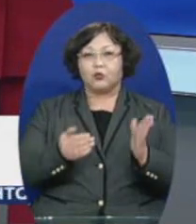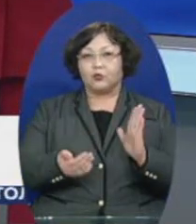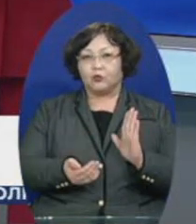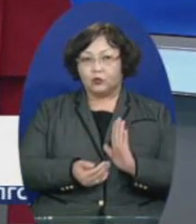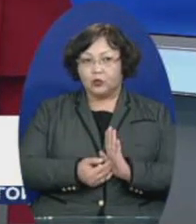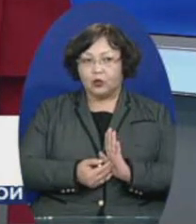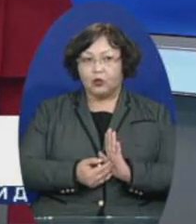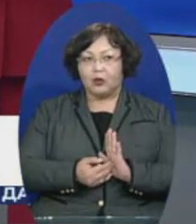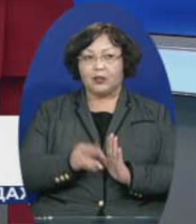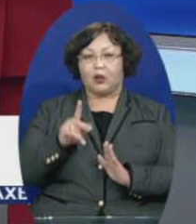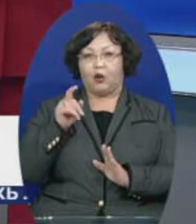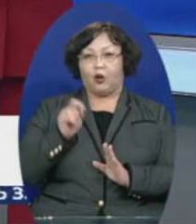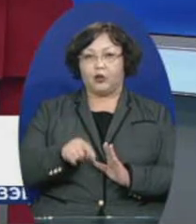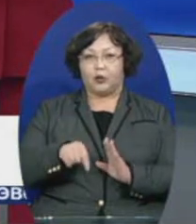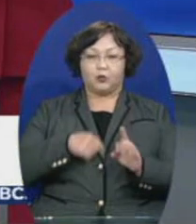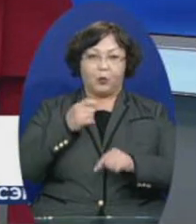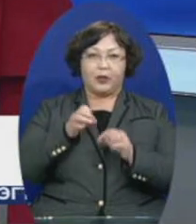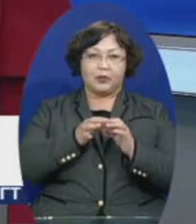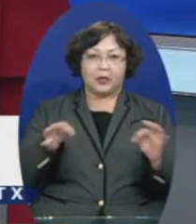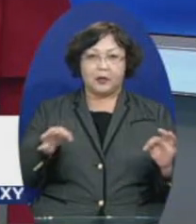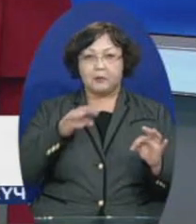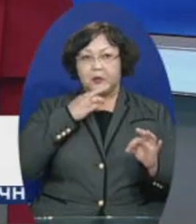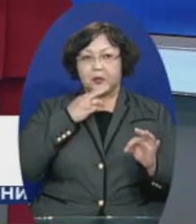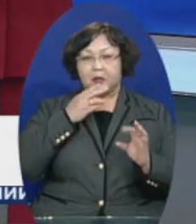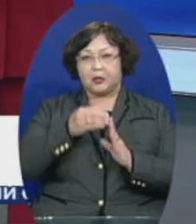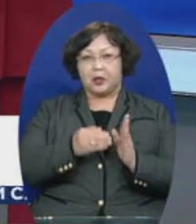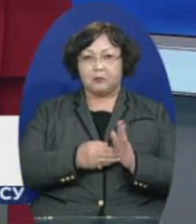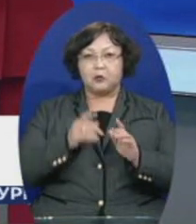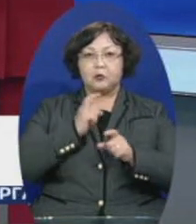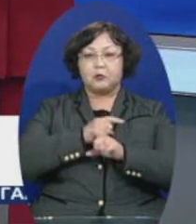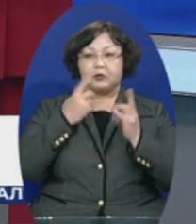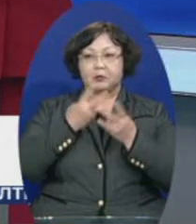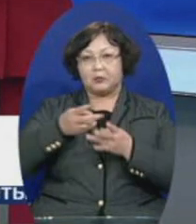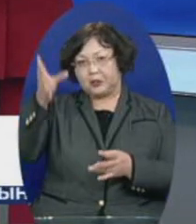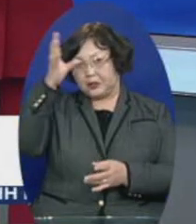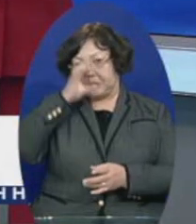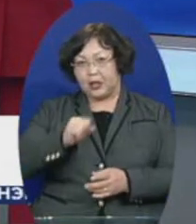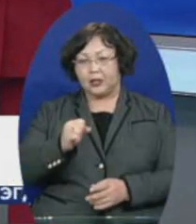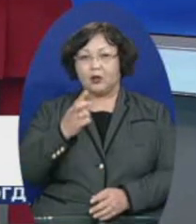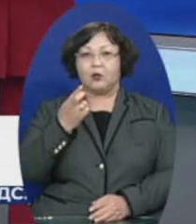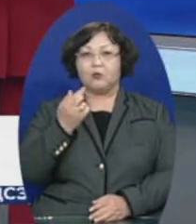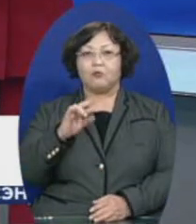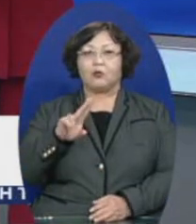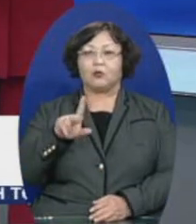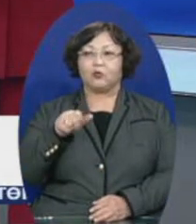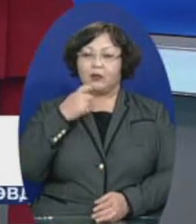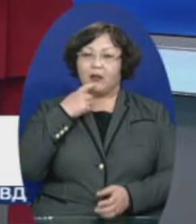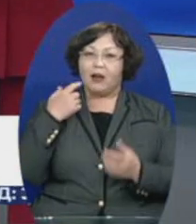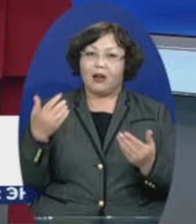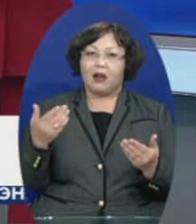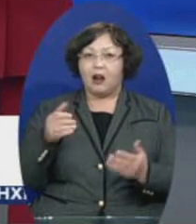та бүхэнд Тоймч Алтан гэрэл болон Хөдлөмөр нийгэм хамгааллын сайт Болгон Туяа нарын ярилцлагаас үргэе.